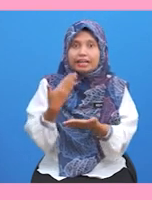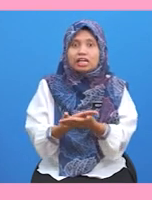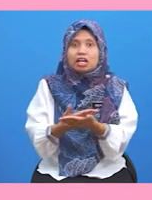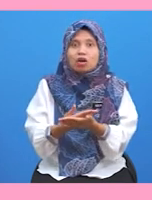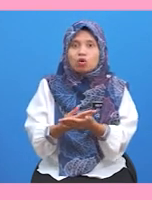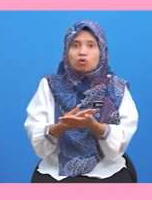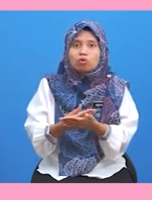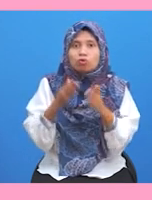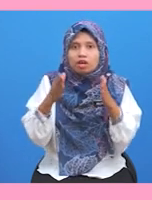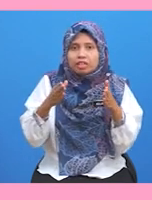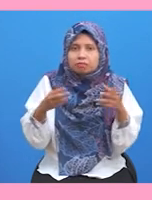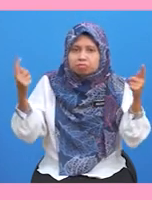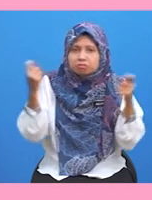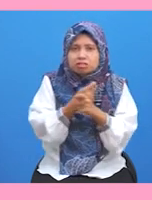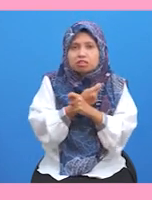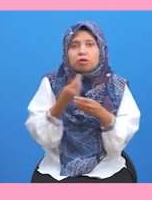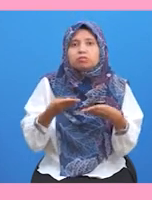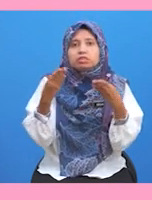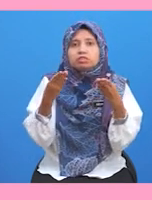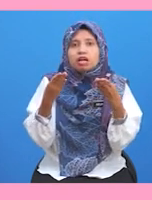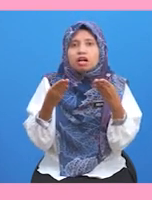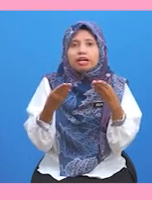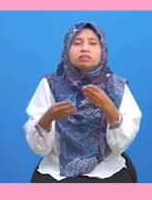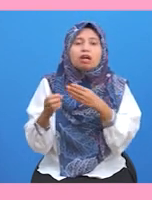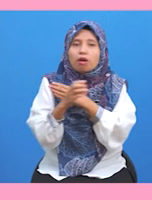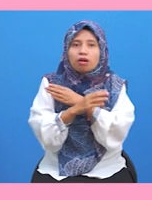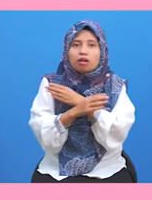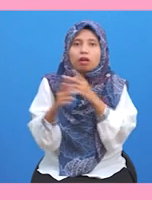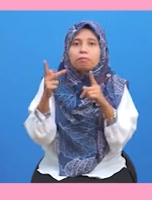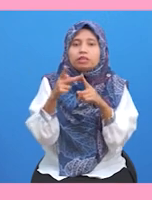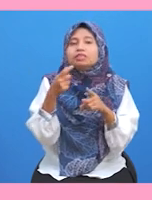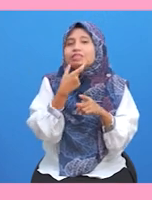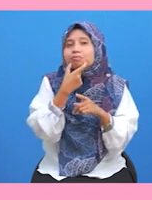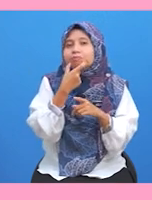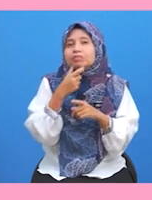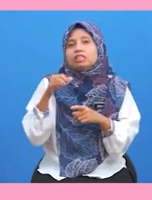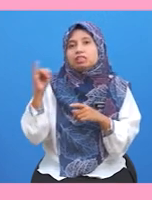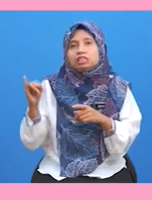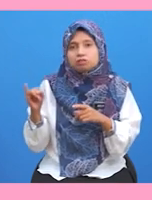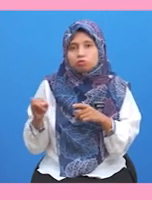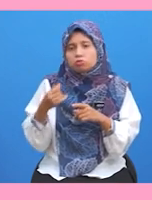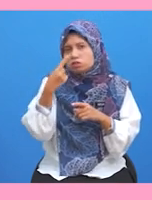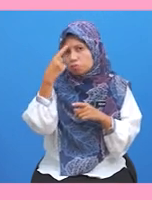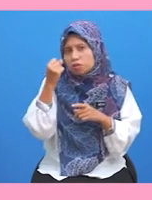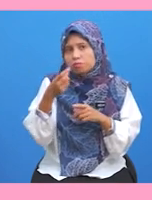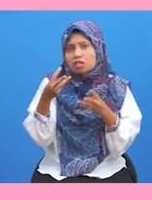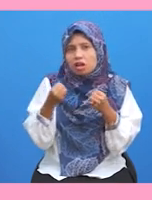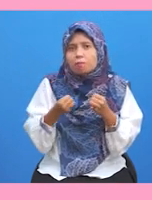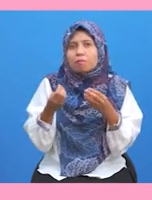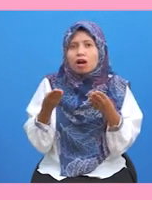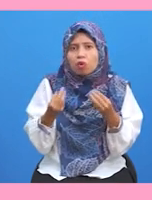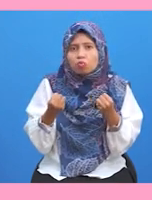yang menentang penyerahan Sarawak kepada British. Ini kerana mereka mahu memulihkan